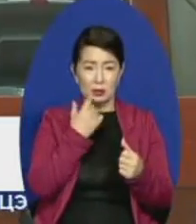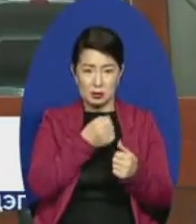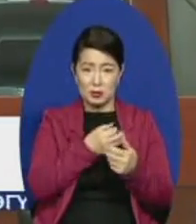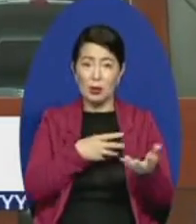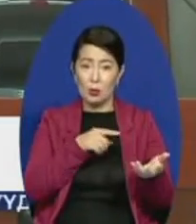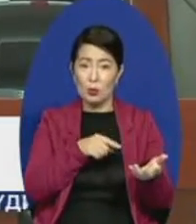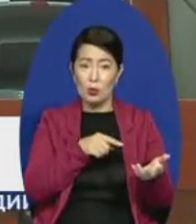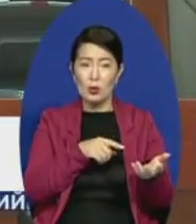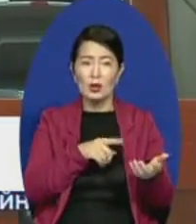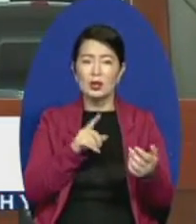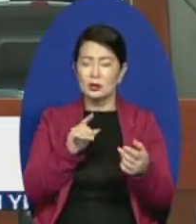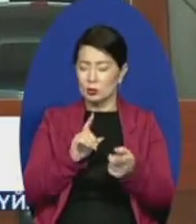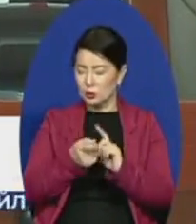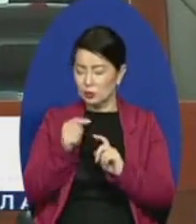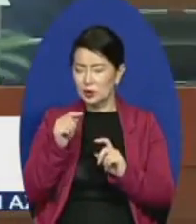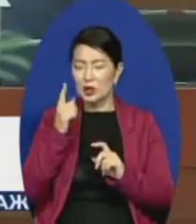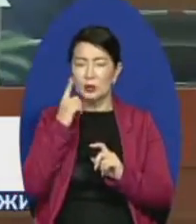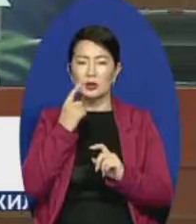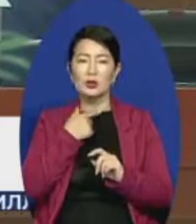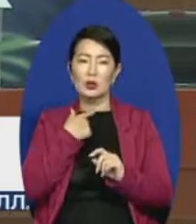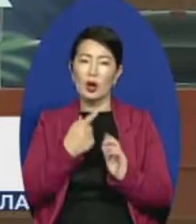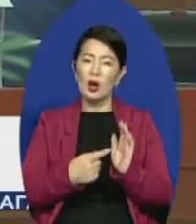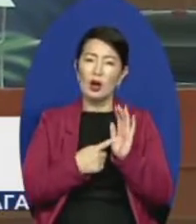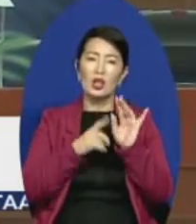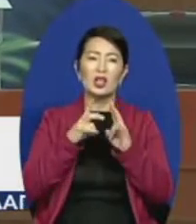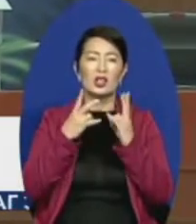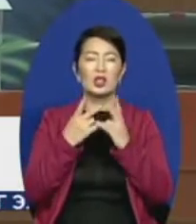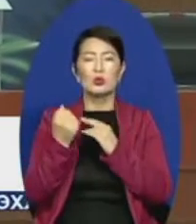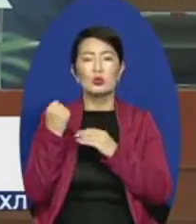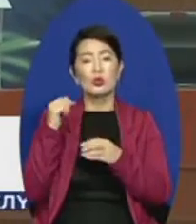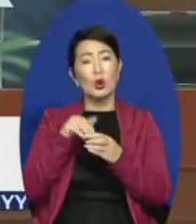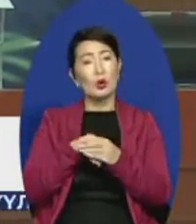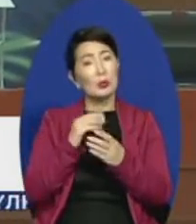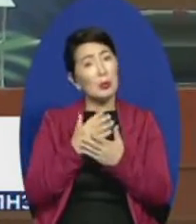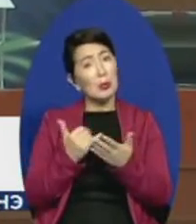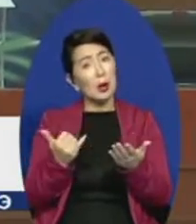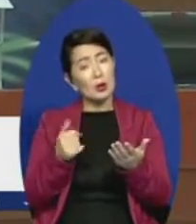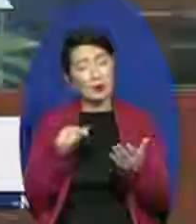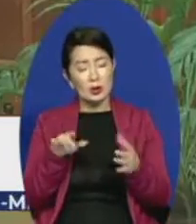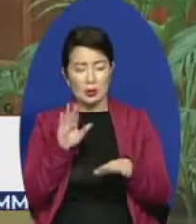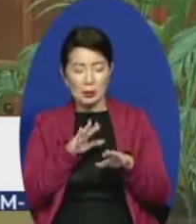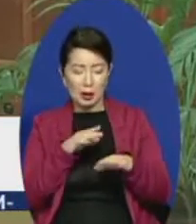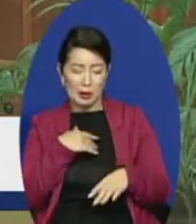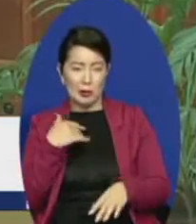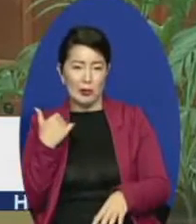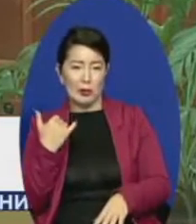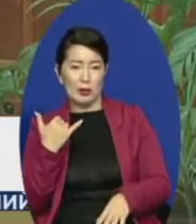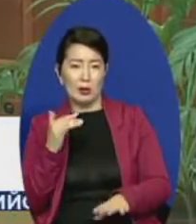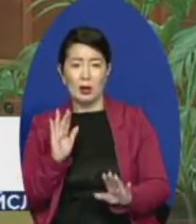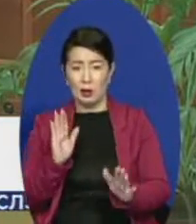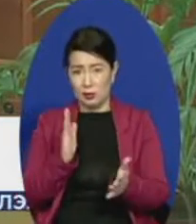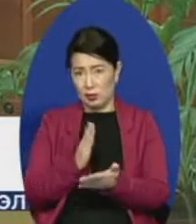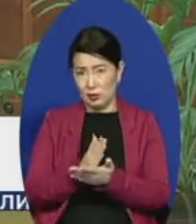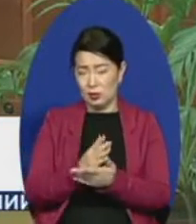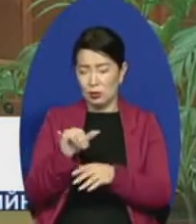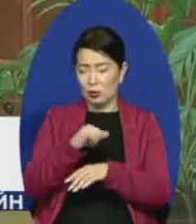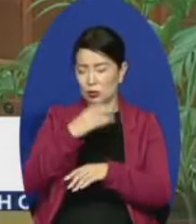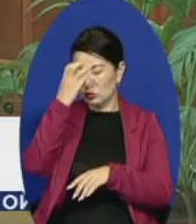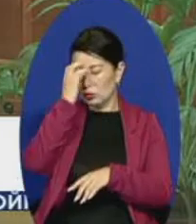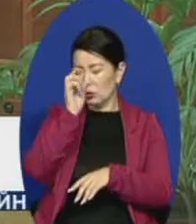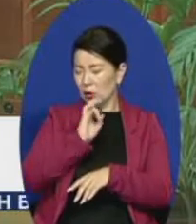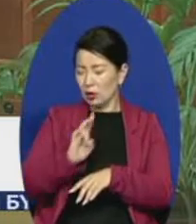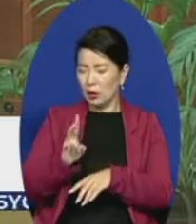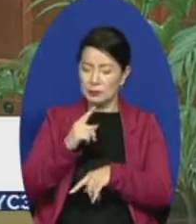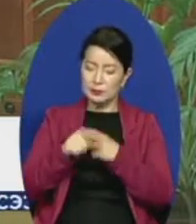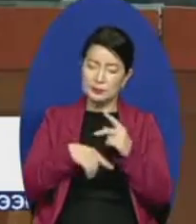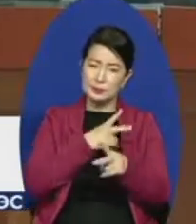л байдаг. Харин энэ хэрээр эмэгтэйчүүдийн дуу хоолой нийгэмд хүчтэй хүрч байна уу? Энэ байдал өнөөдөр эргэлзээ төрүүлсээр байгаа. Улс төрийн намуудын